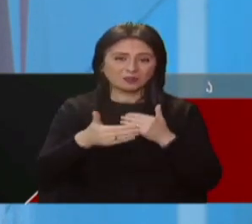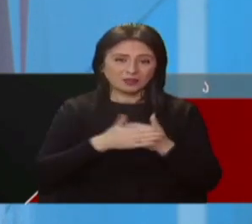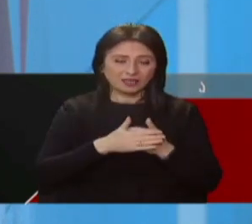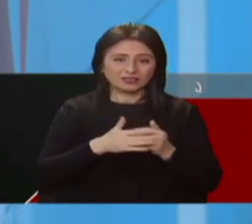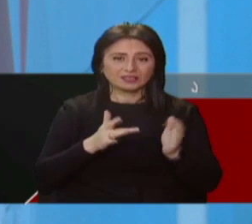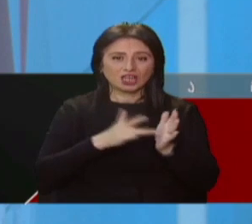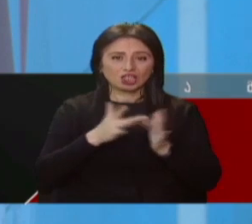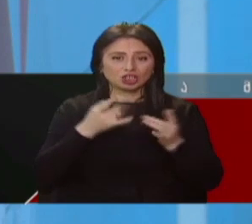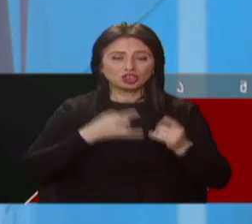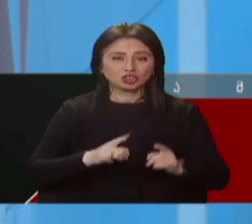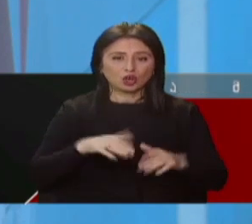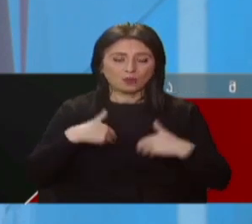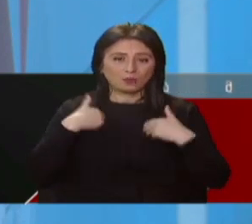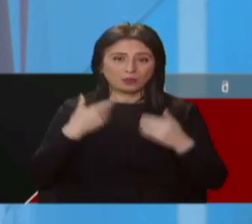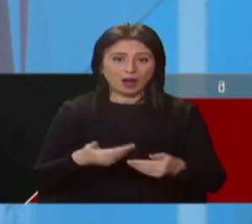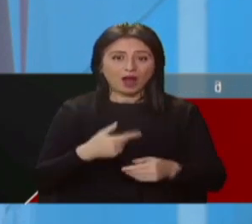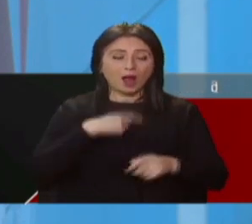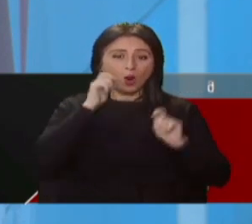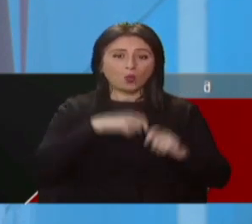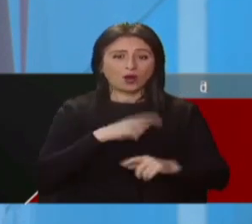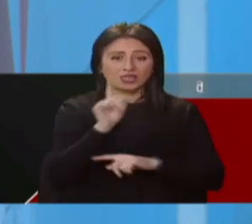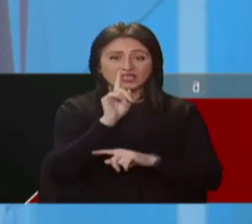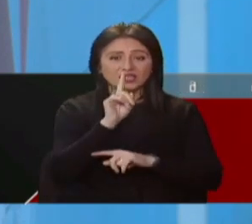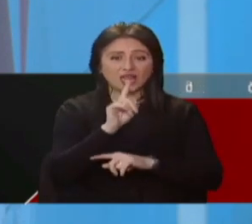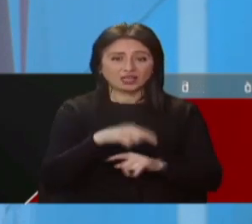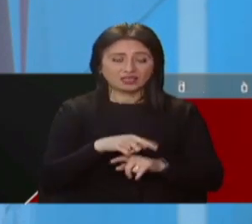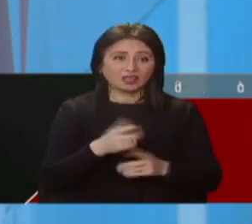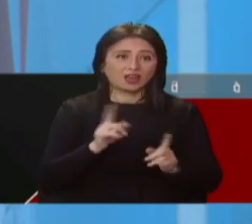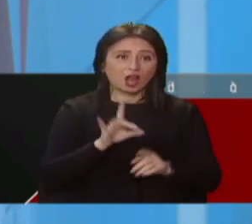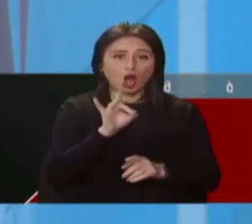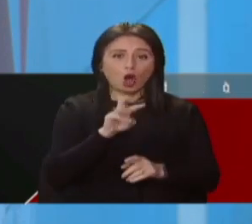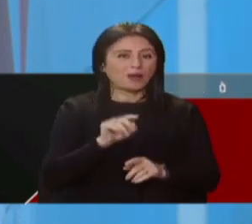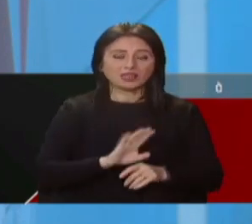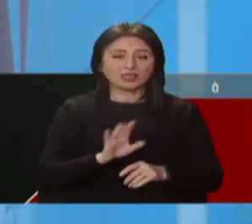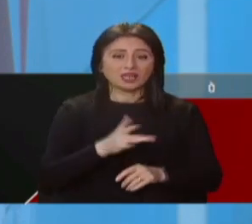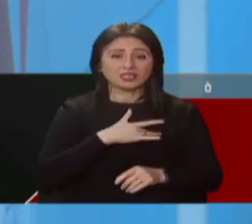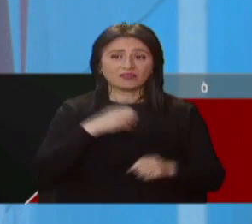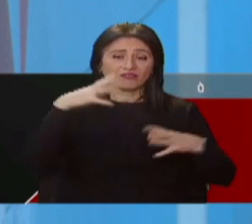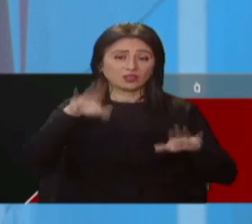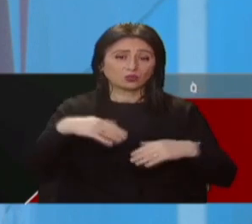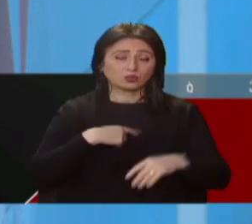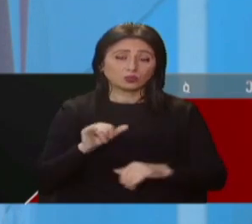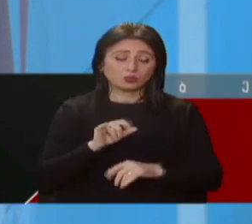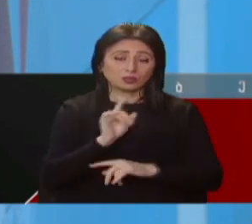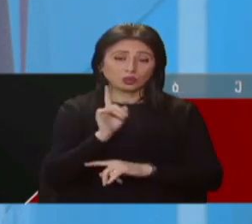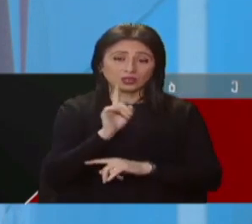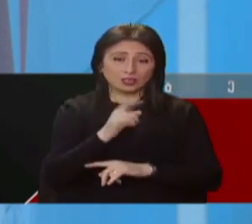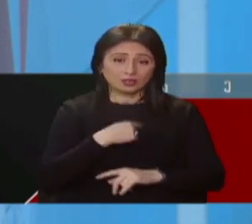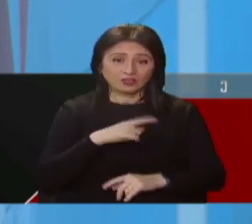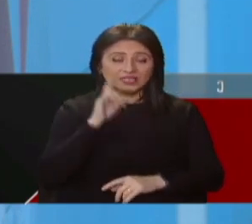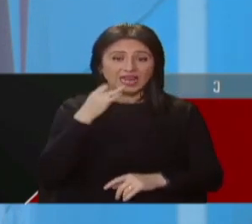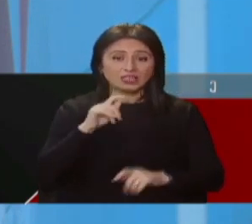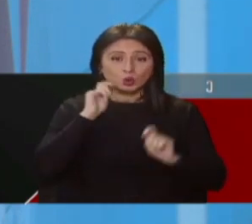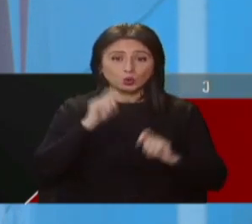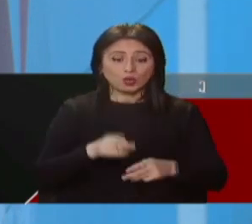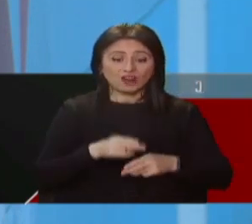ბევრი უკრაინელი შეხვდება შობა სანთლშუკზე, არა იმიტომ, რომ ეს რომანტიული, არამედ იმიტომ, რომ მათ სავარაუდოდ ელექტროენერგია არ ექნებათ. ზელენსკის